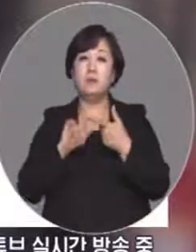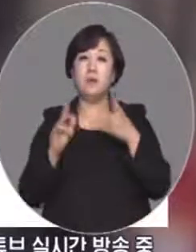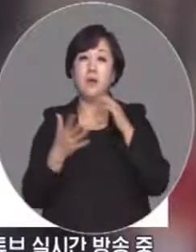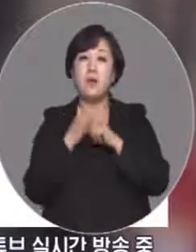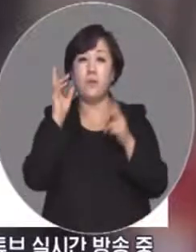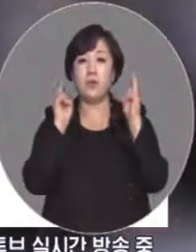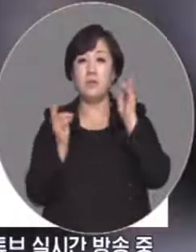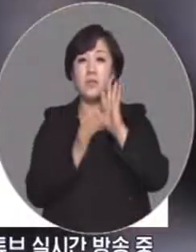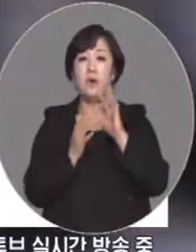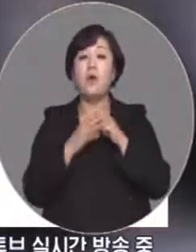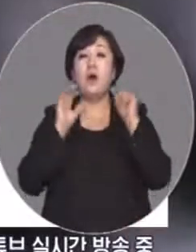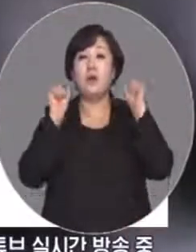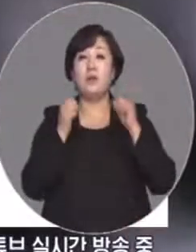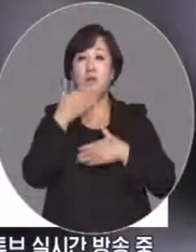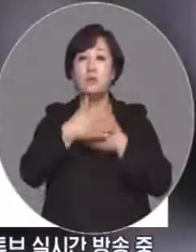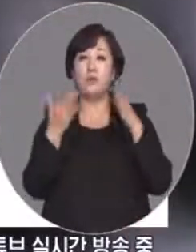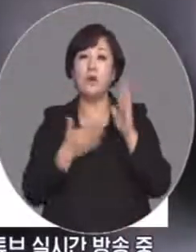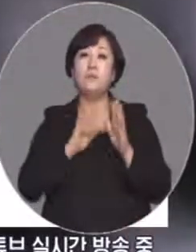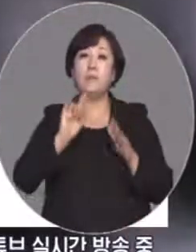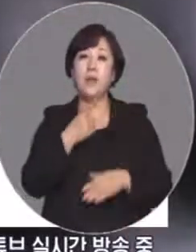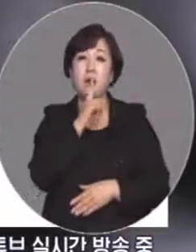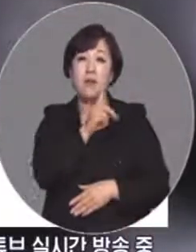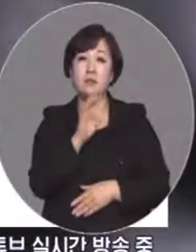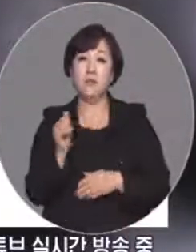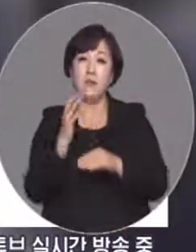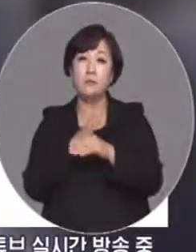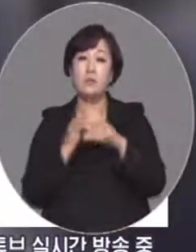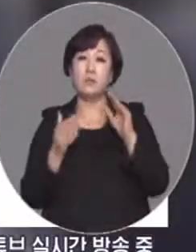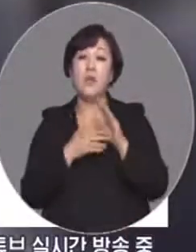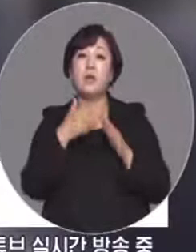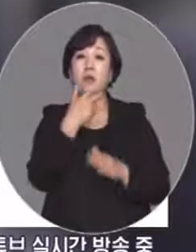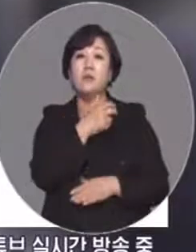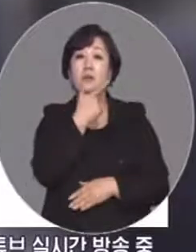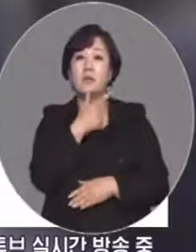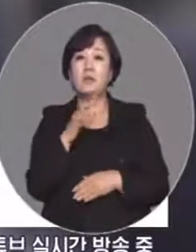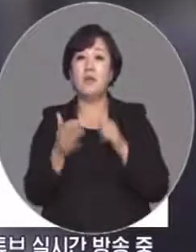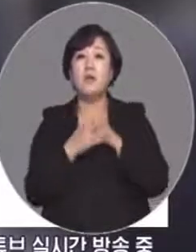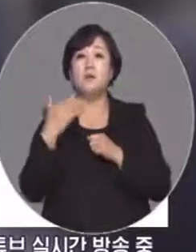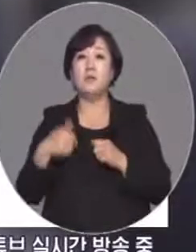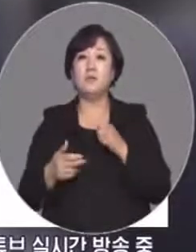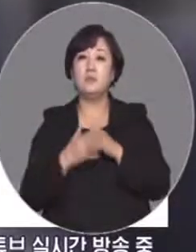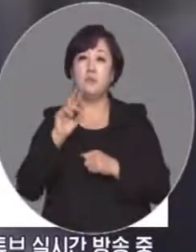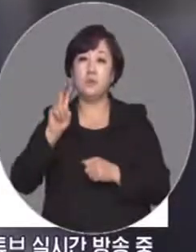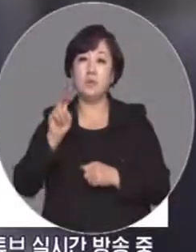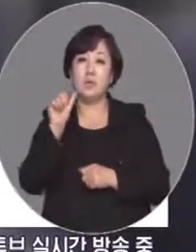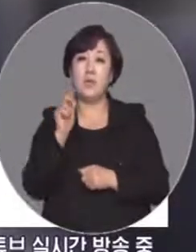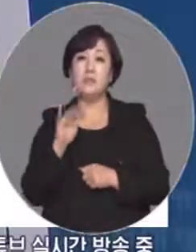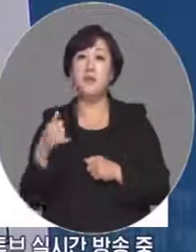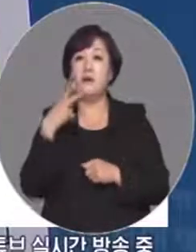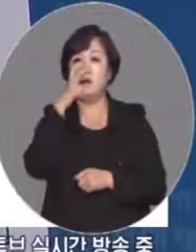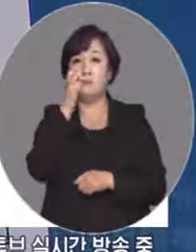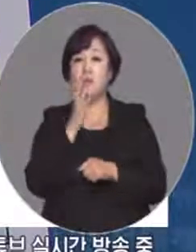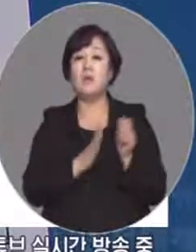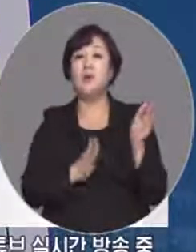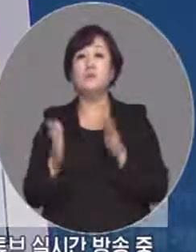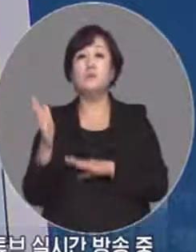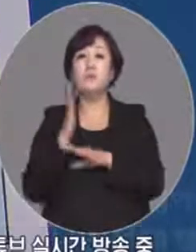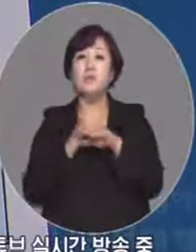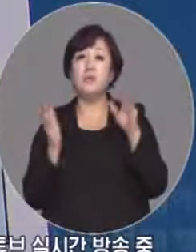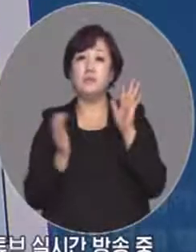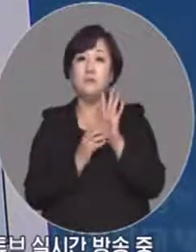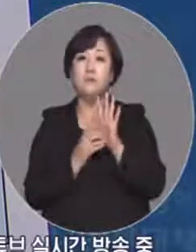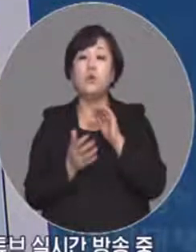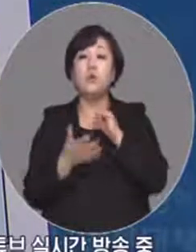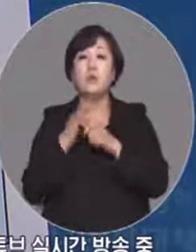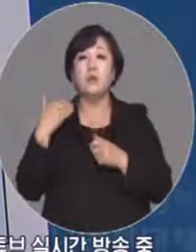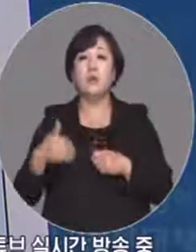회사와 헬스장 등지에서 101명과 접촉했는데 76명은 음성, 25명은 검사 중입니다. 미궁에